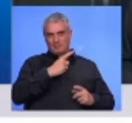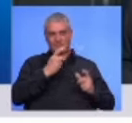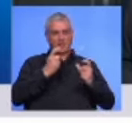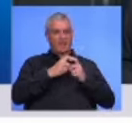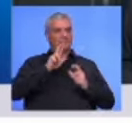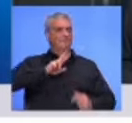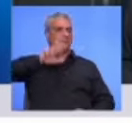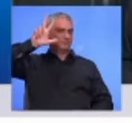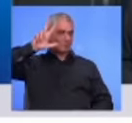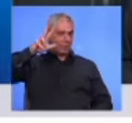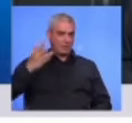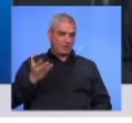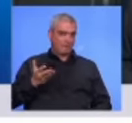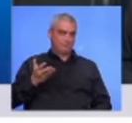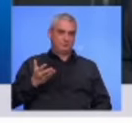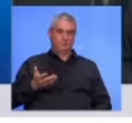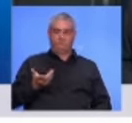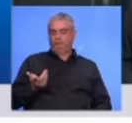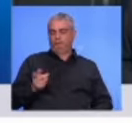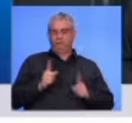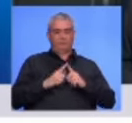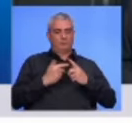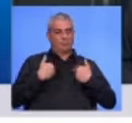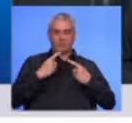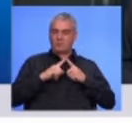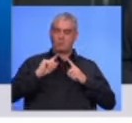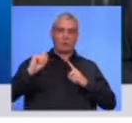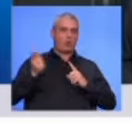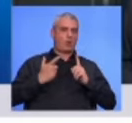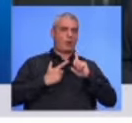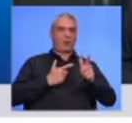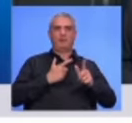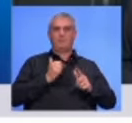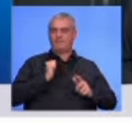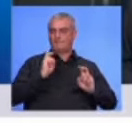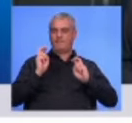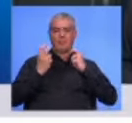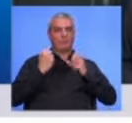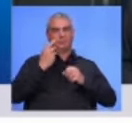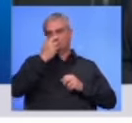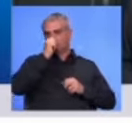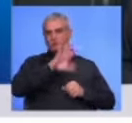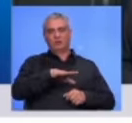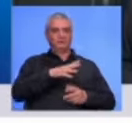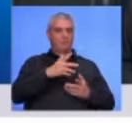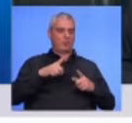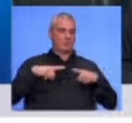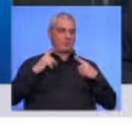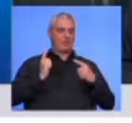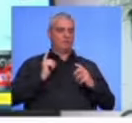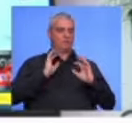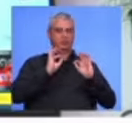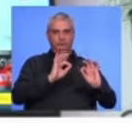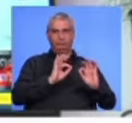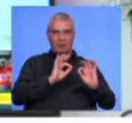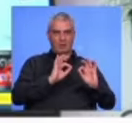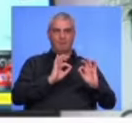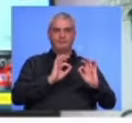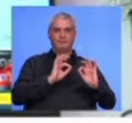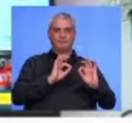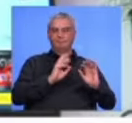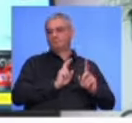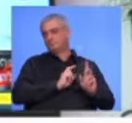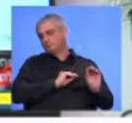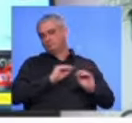הצפונית. כמוני, כמו כל הלוחמים, המילואימניקים שעזבו את החיים האישיים וקפצו